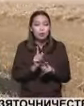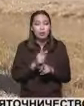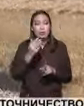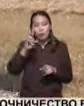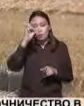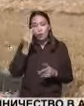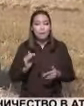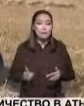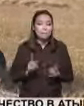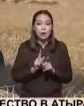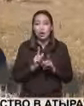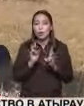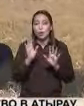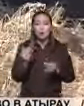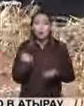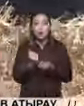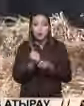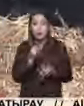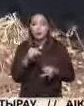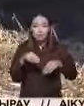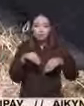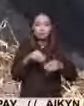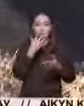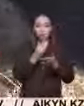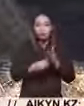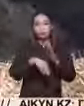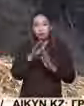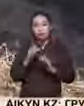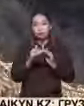предприятиям удается не только поддерживать, но и наращивать свои позиции на рынке